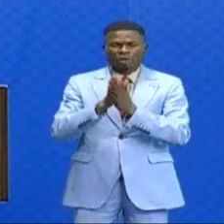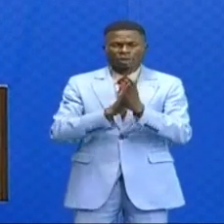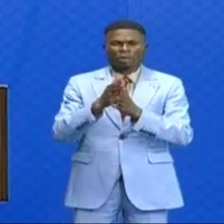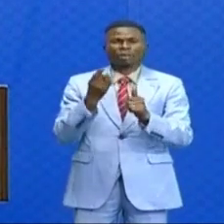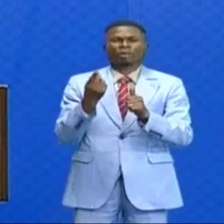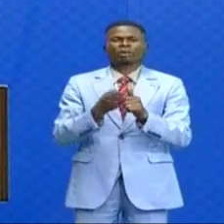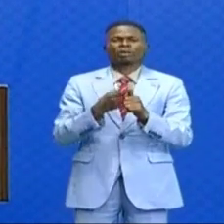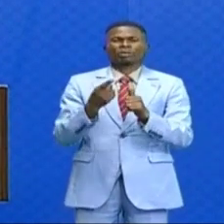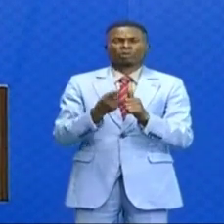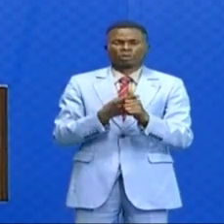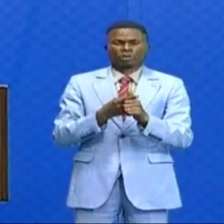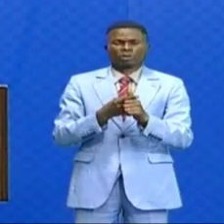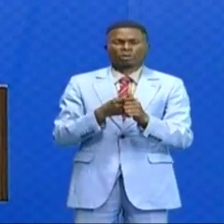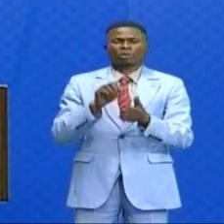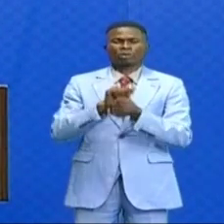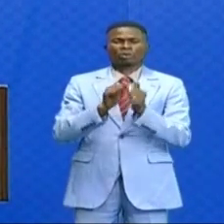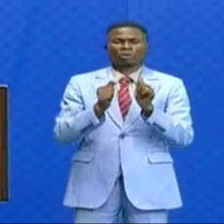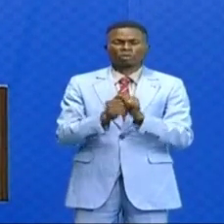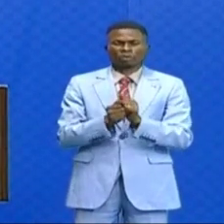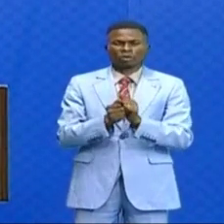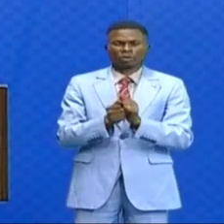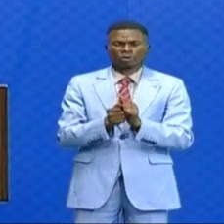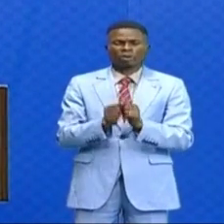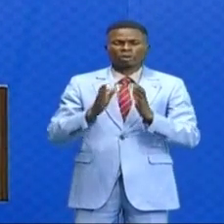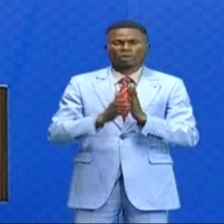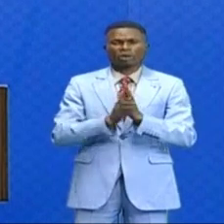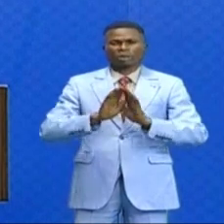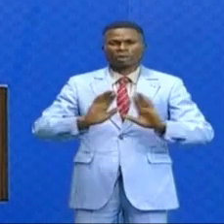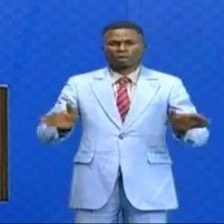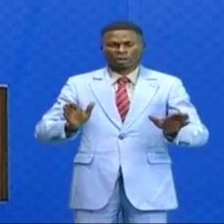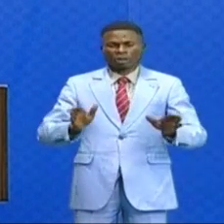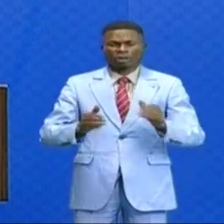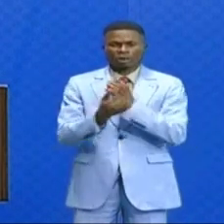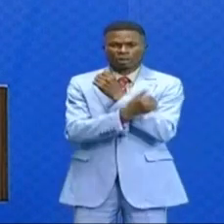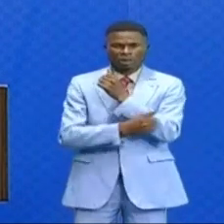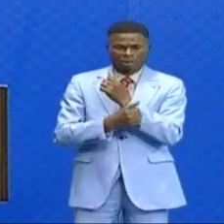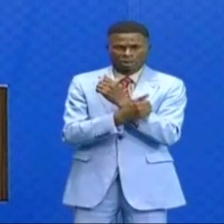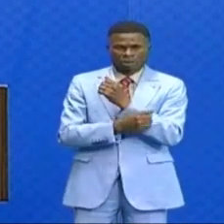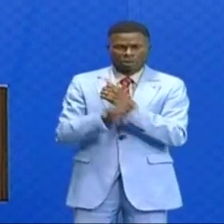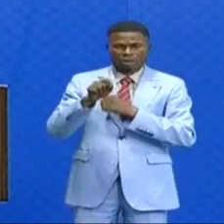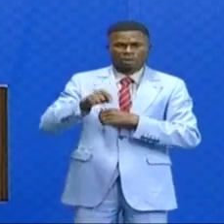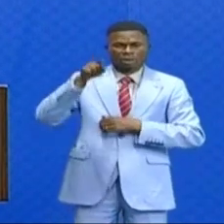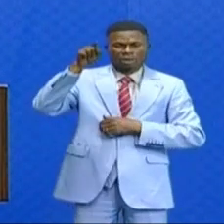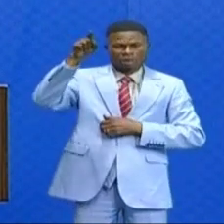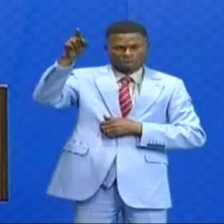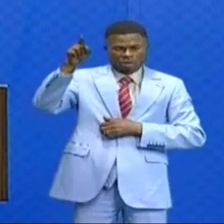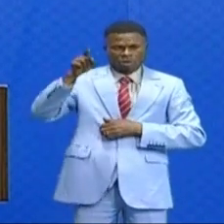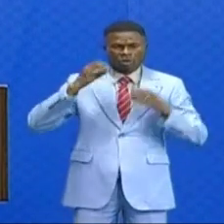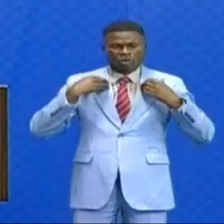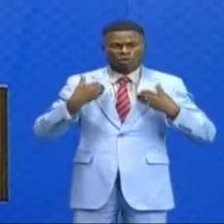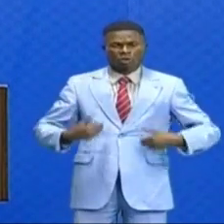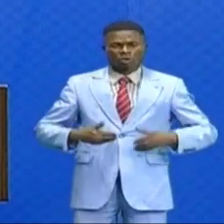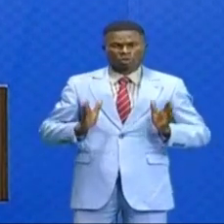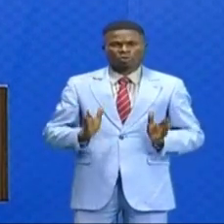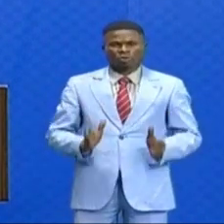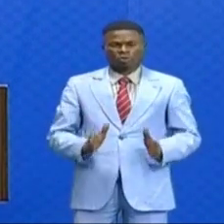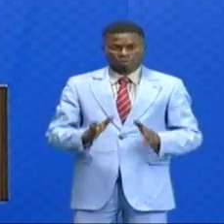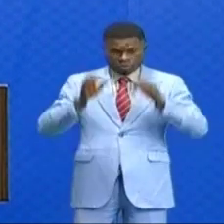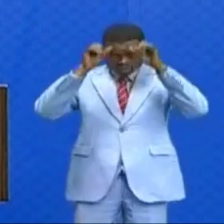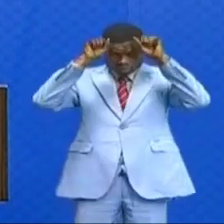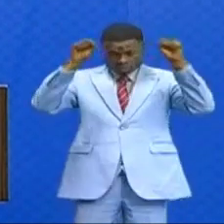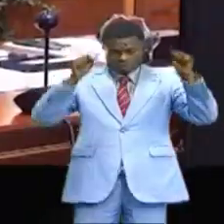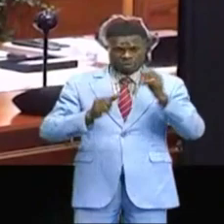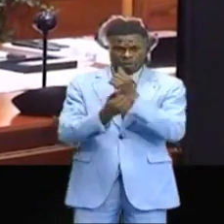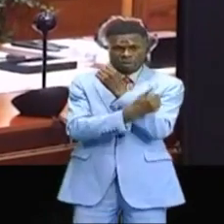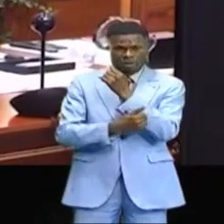République a porté sur le processus de qualification de notre pays au Millennium Challenge Corporation. Le président de la